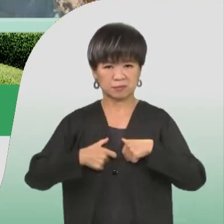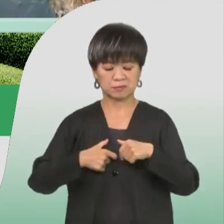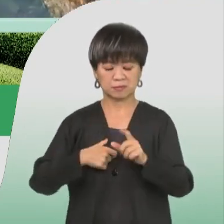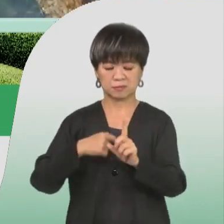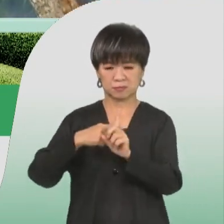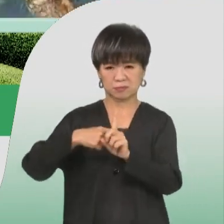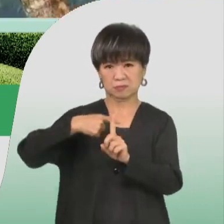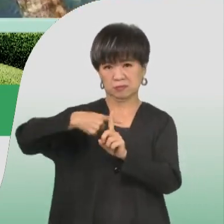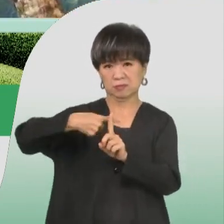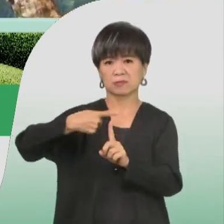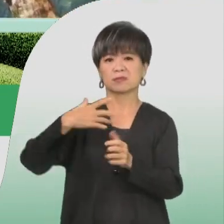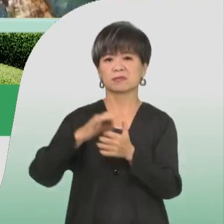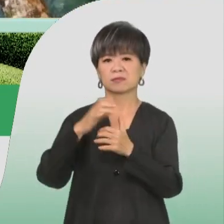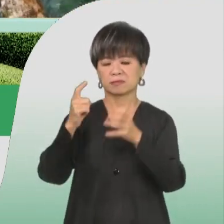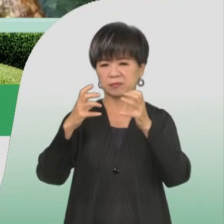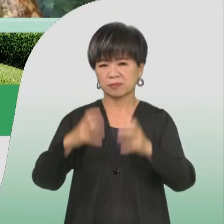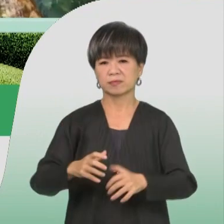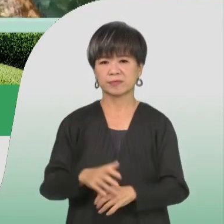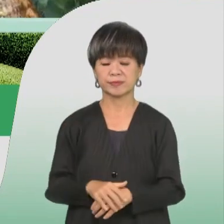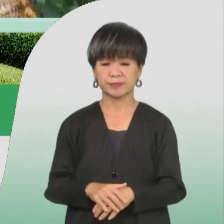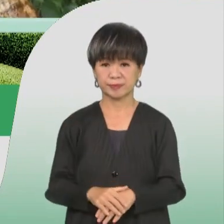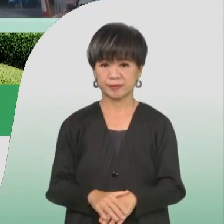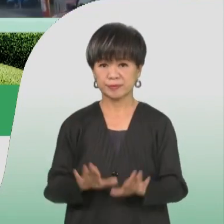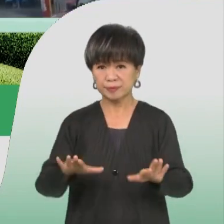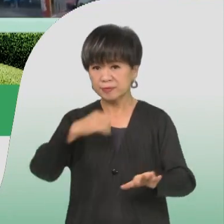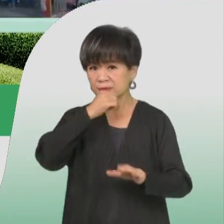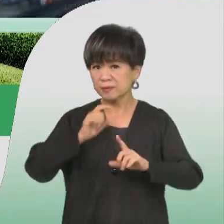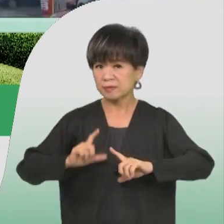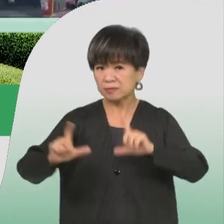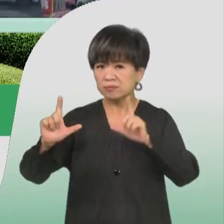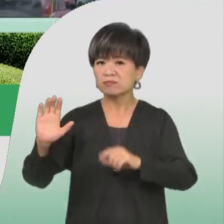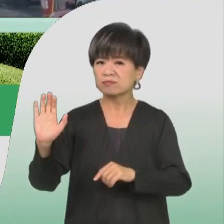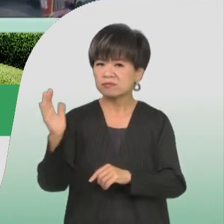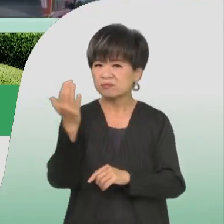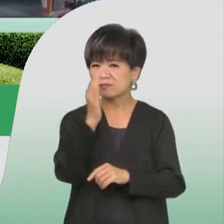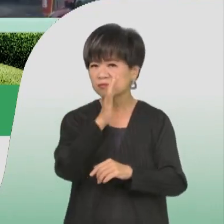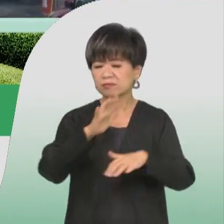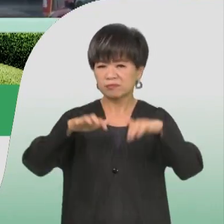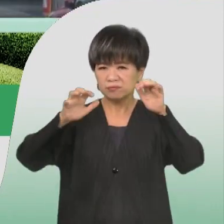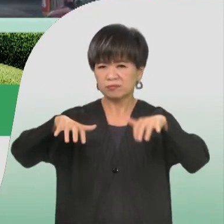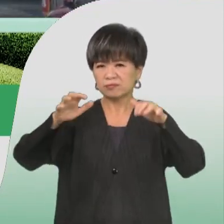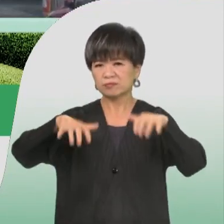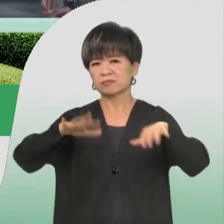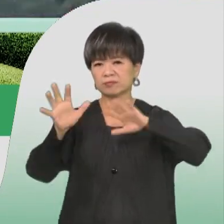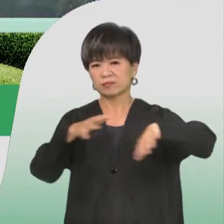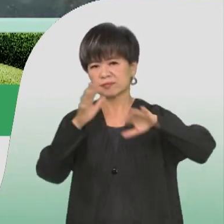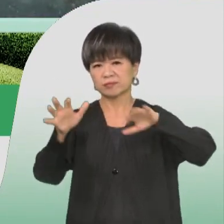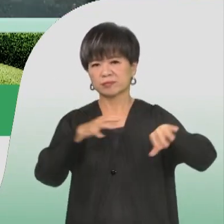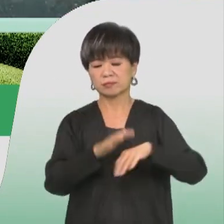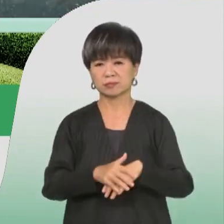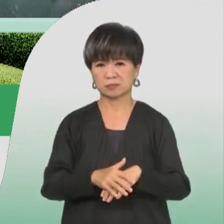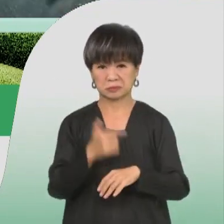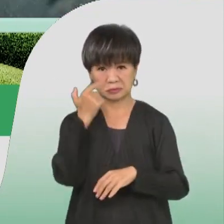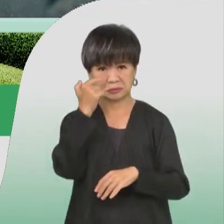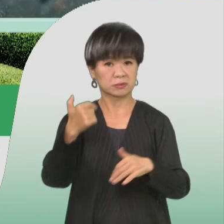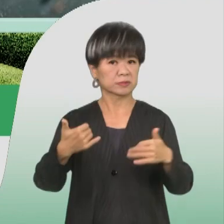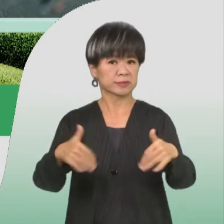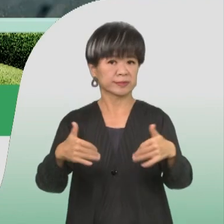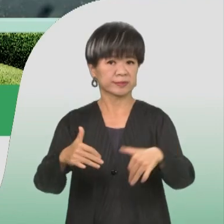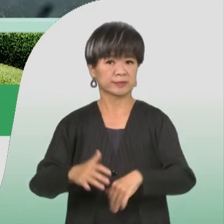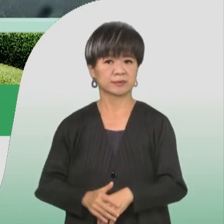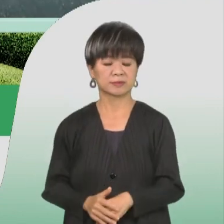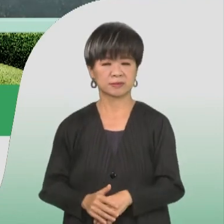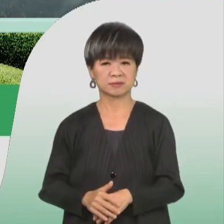几间提醒组日积开实。虽然推动立下系日前日前嘅凤甲水，冇出现重大嘅灾